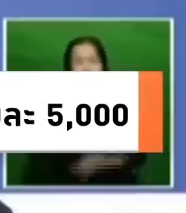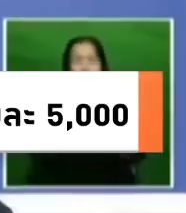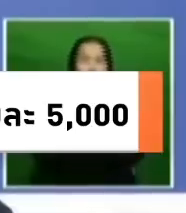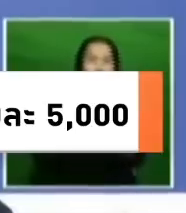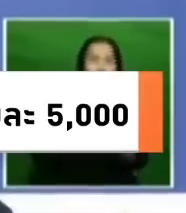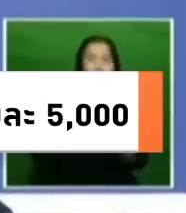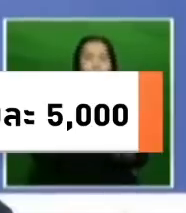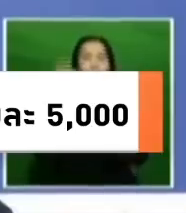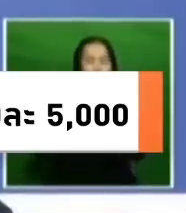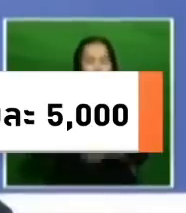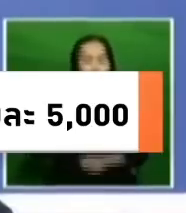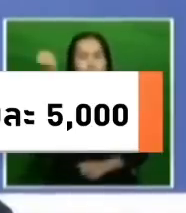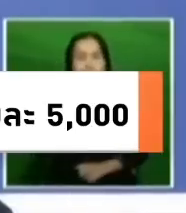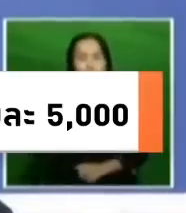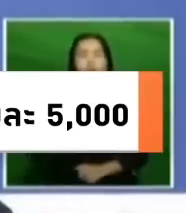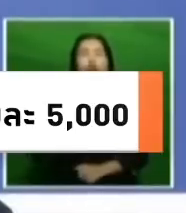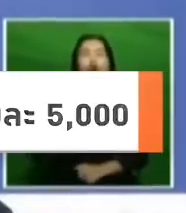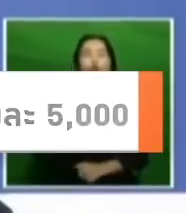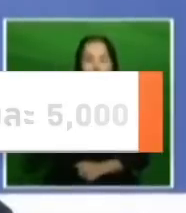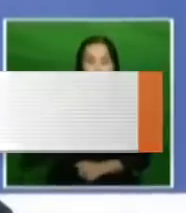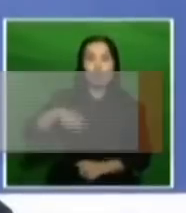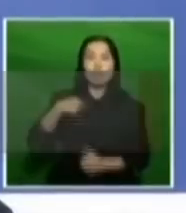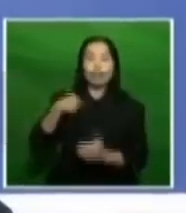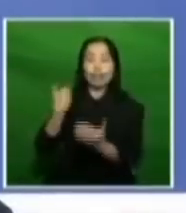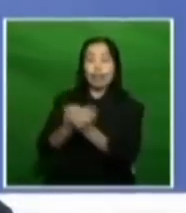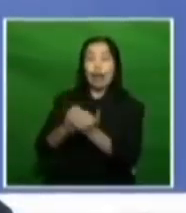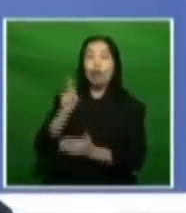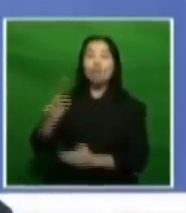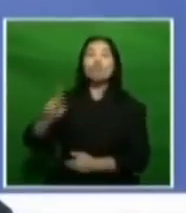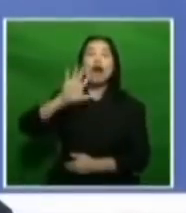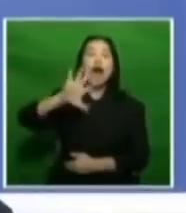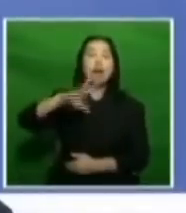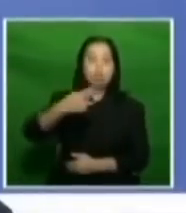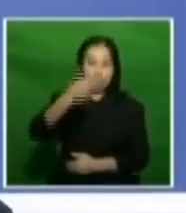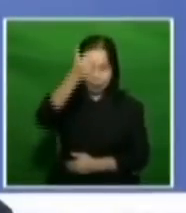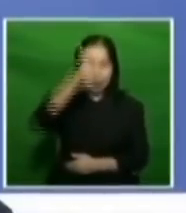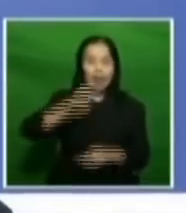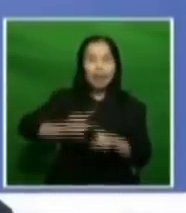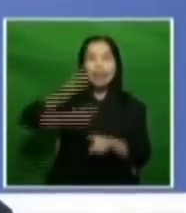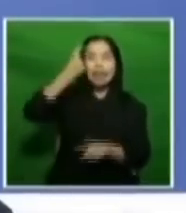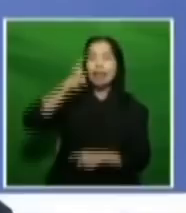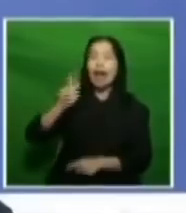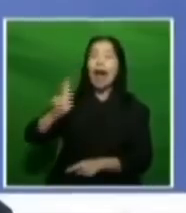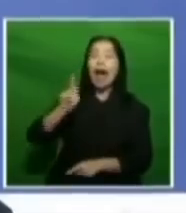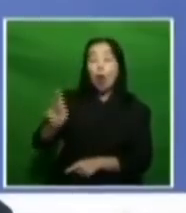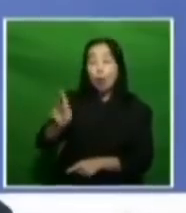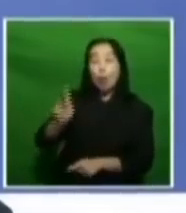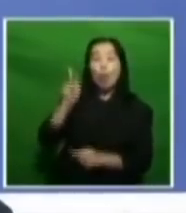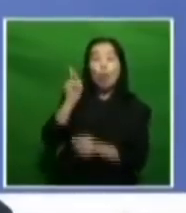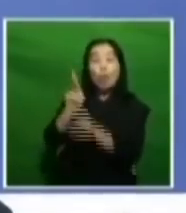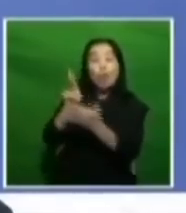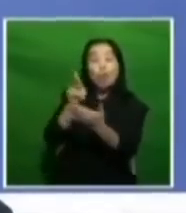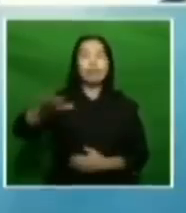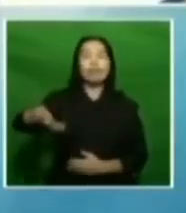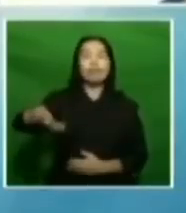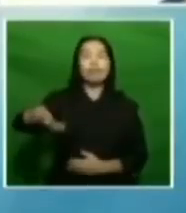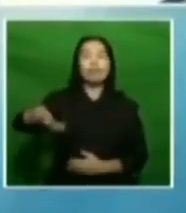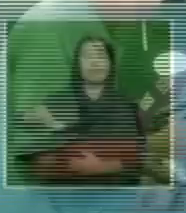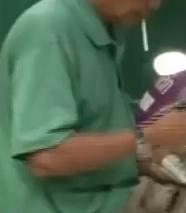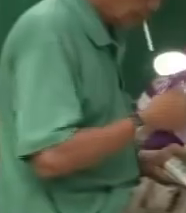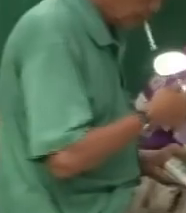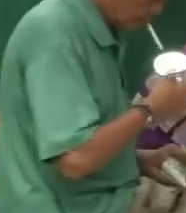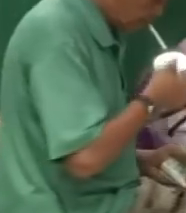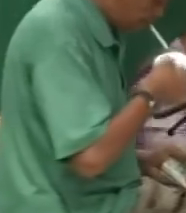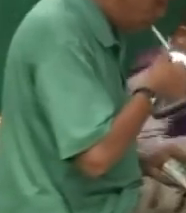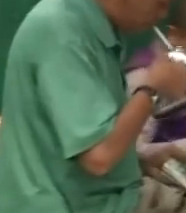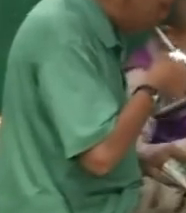าก็มีวงเงินที่ใหญ่ขึ้นคือประมาณ 50,000 บาทต่อเดือนแต่นี้ดอกเบี้ยจะสูงขึ้นมานิดนึง